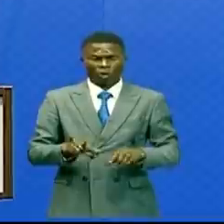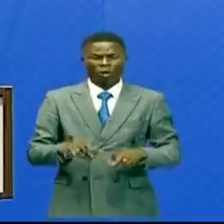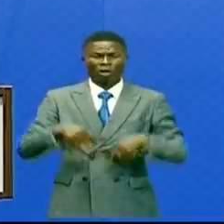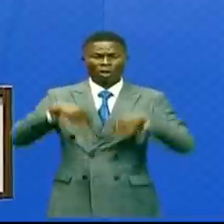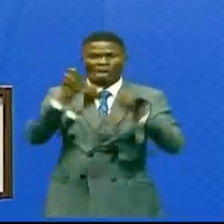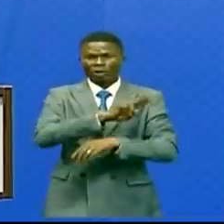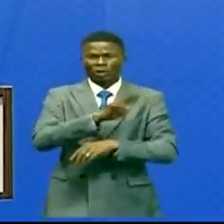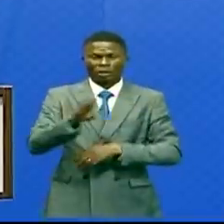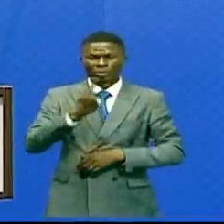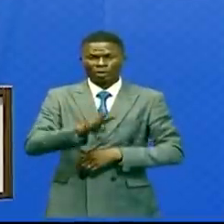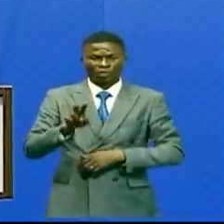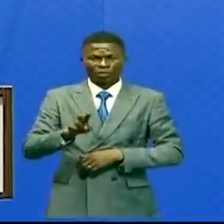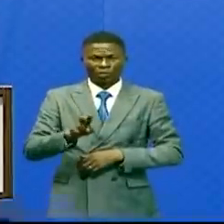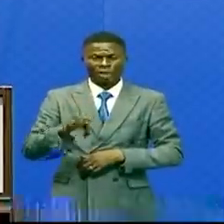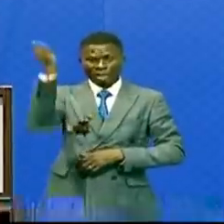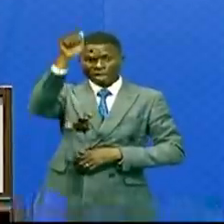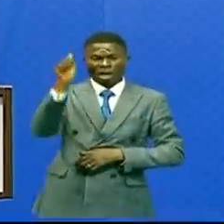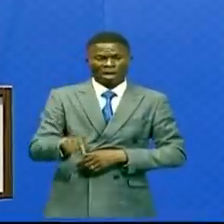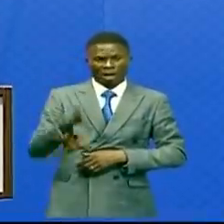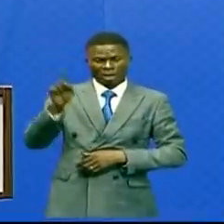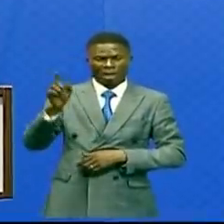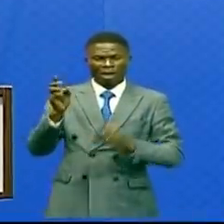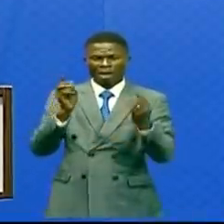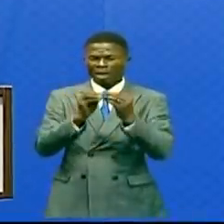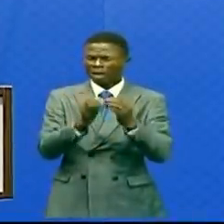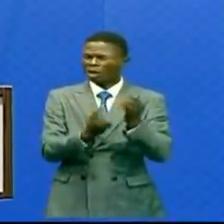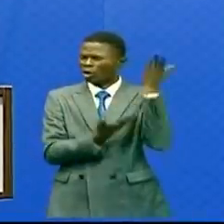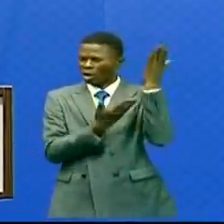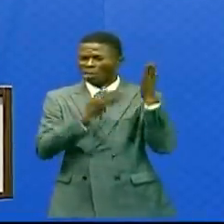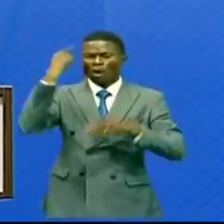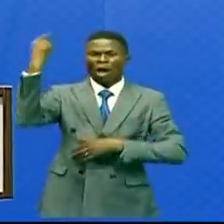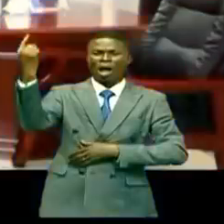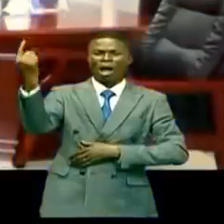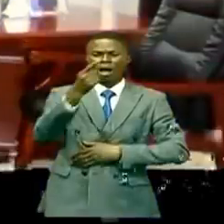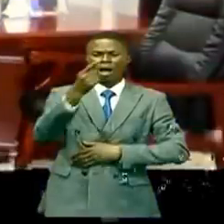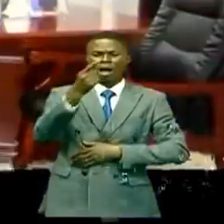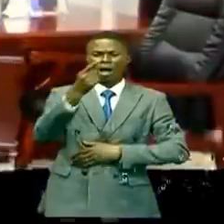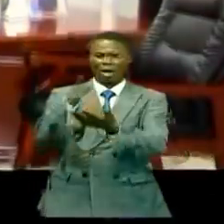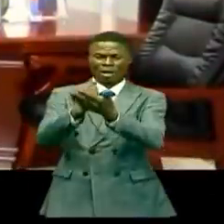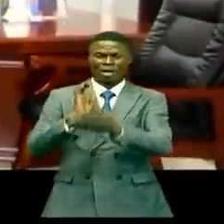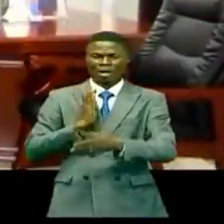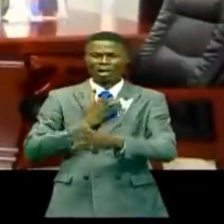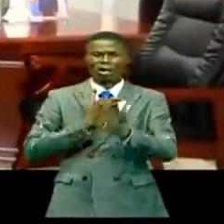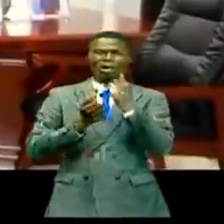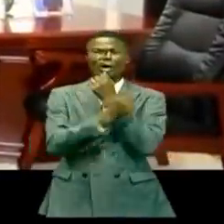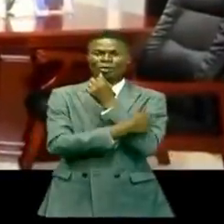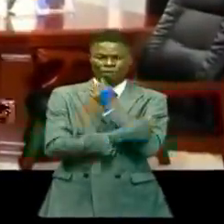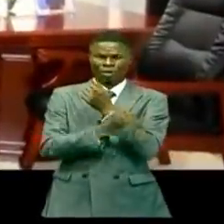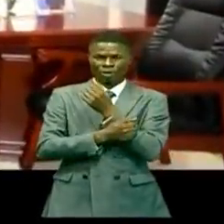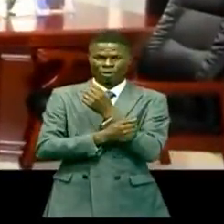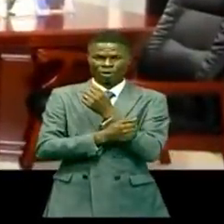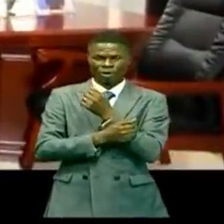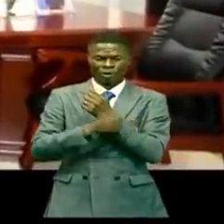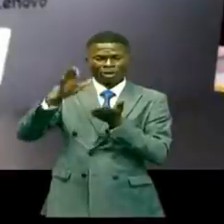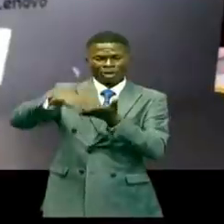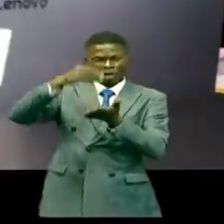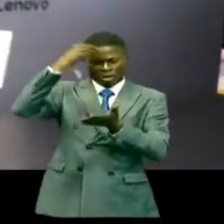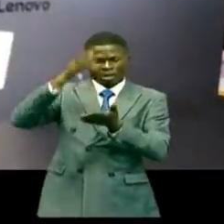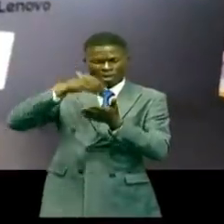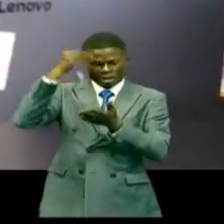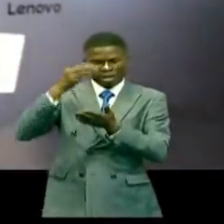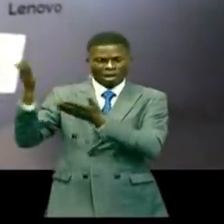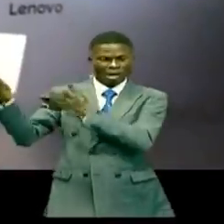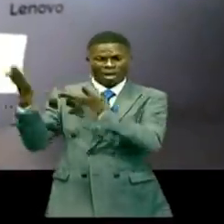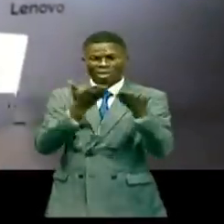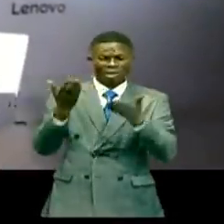2020 de Dubaï. Cette grande rencontre internationale permettra à notre pays d'attirer des potentiels